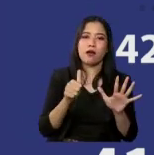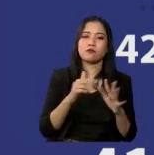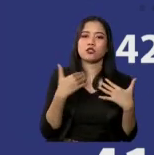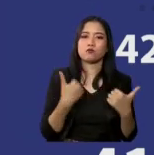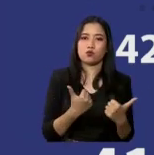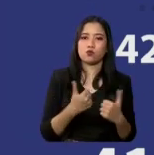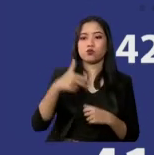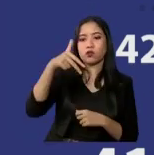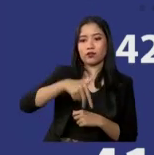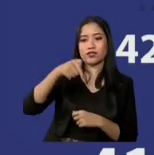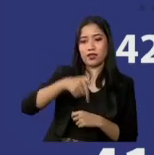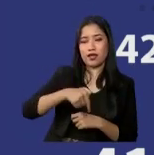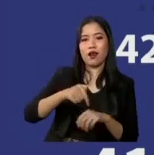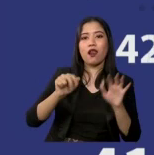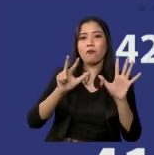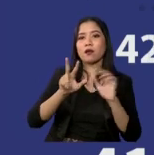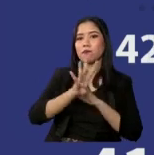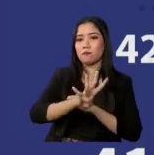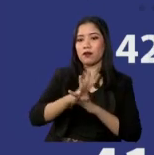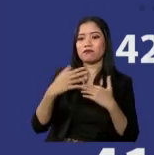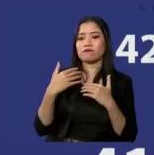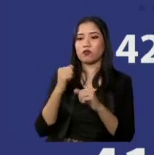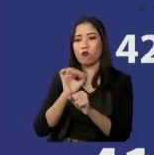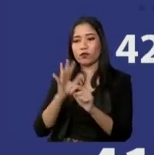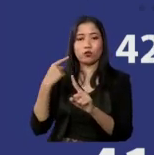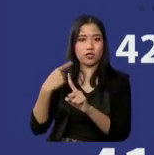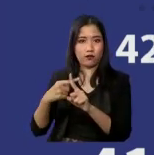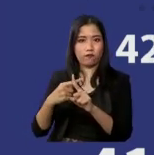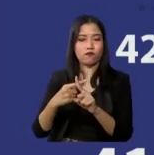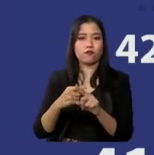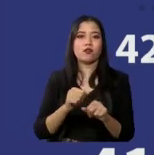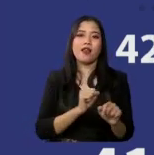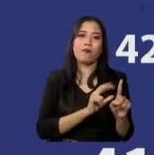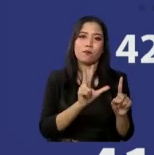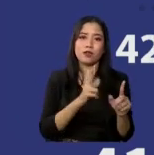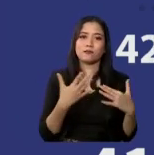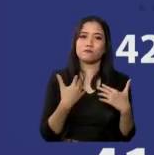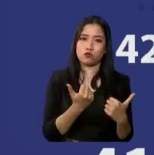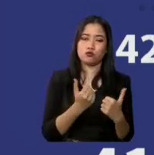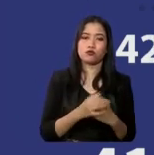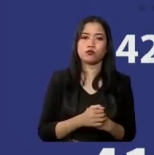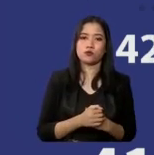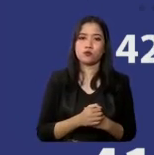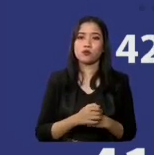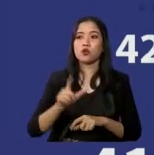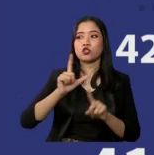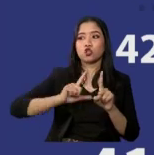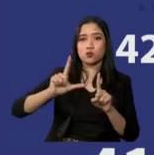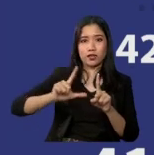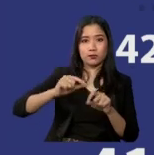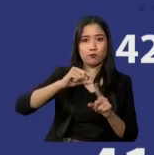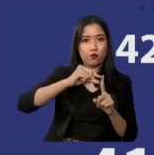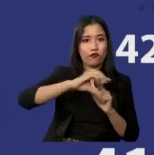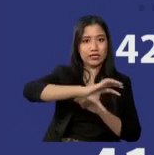84 kasus dengan 16 sembuh atau 17 provinsi yang hari ini melaporkan